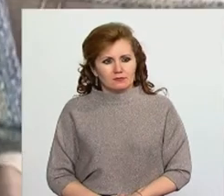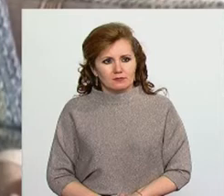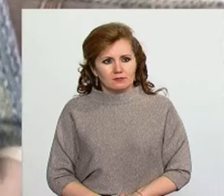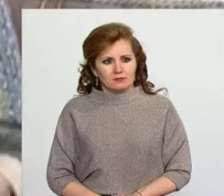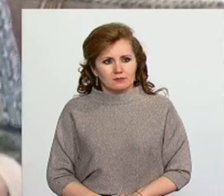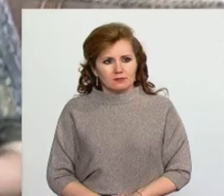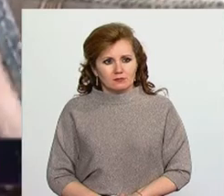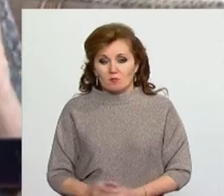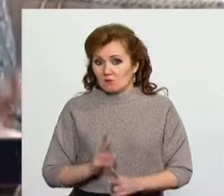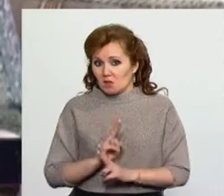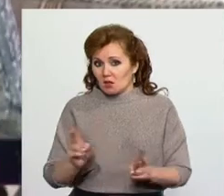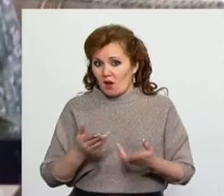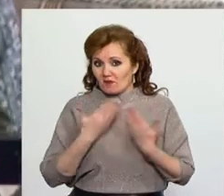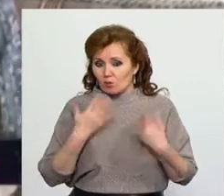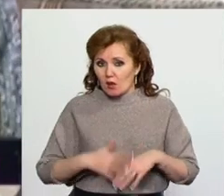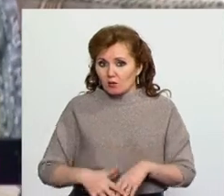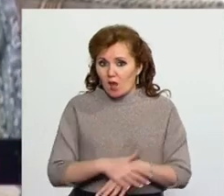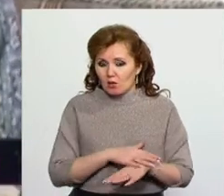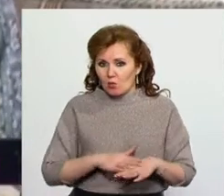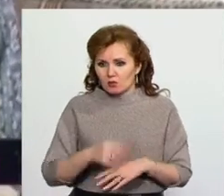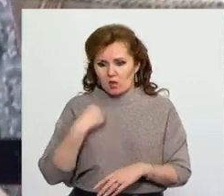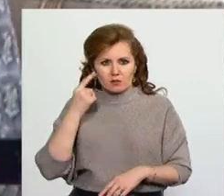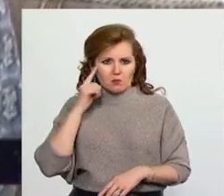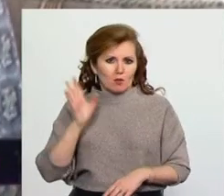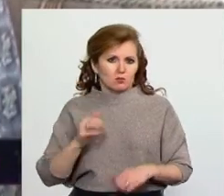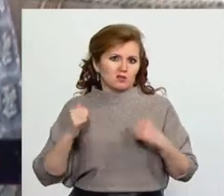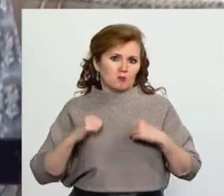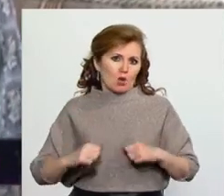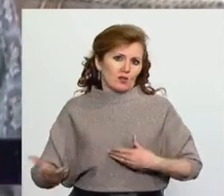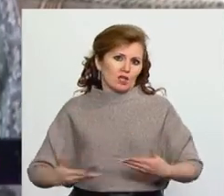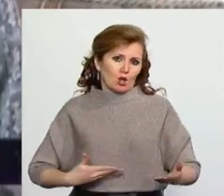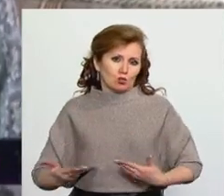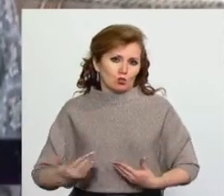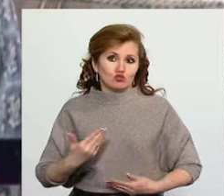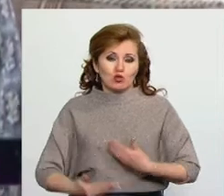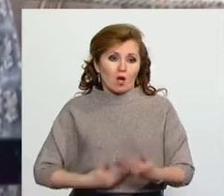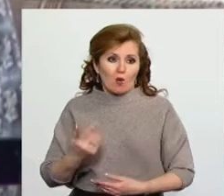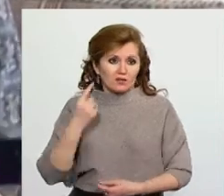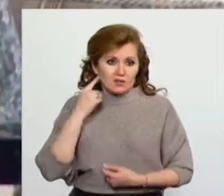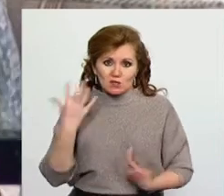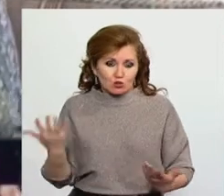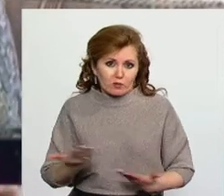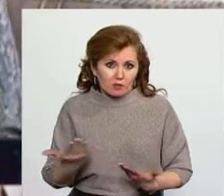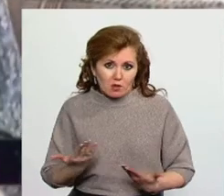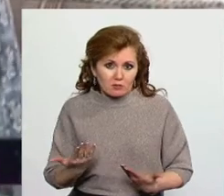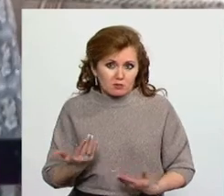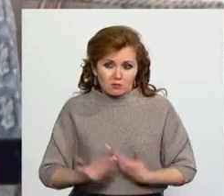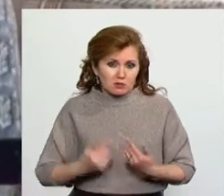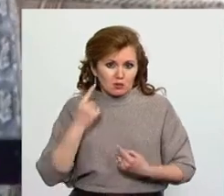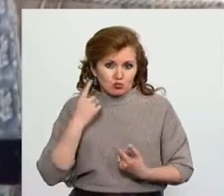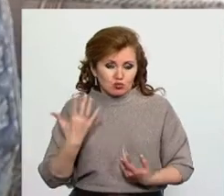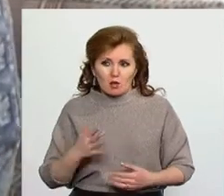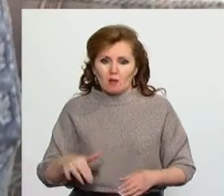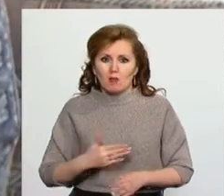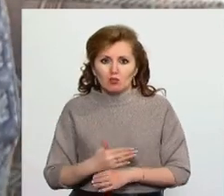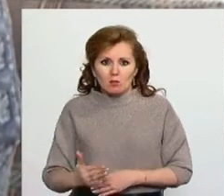Никого нет народу, я и не подумала, иду спокойненько, и шагов-то не слышала никаких шагов. И потом